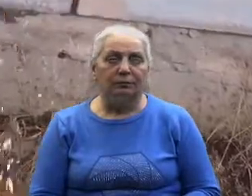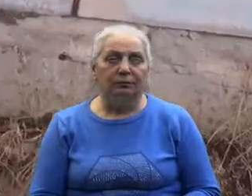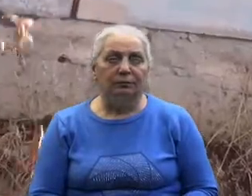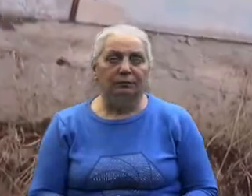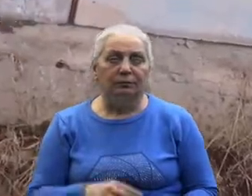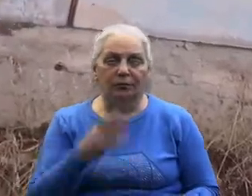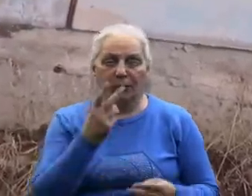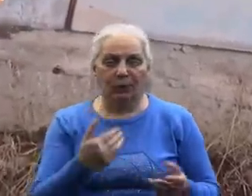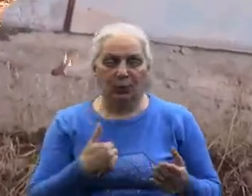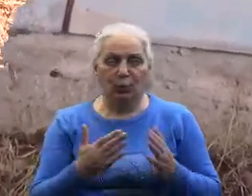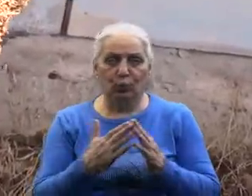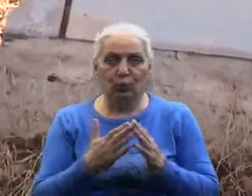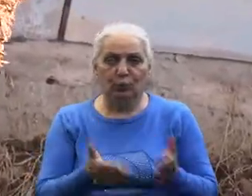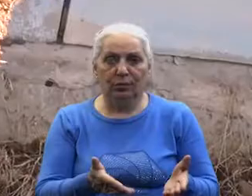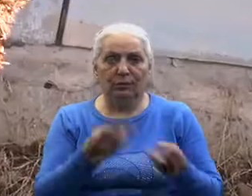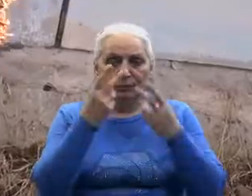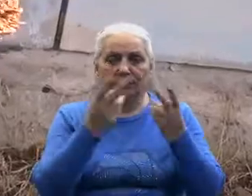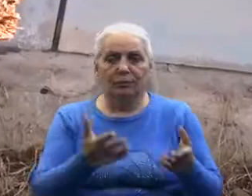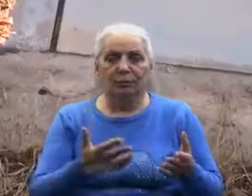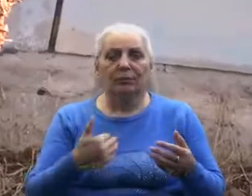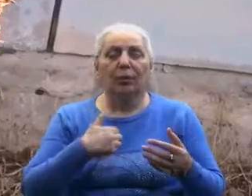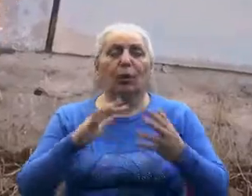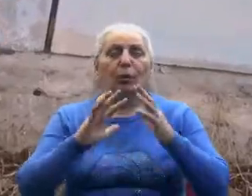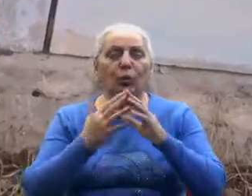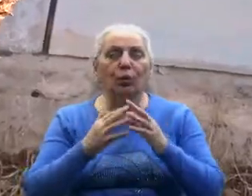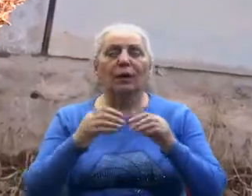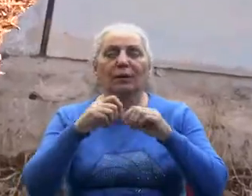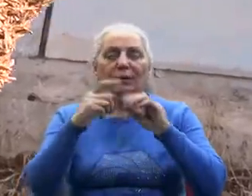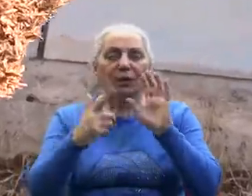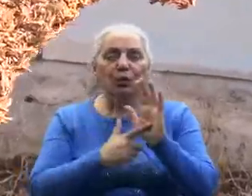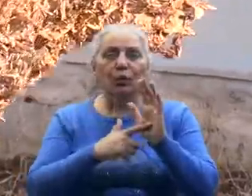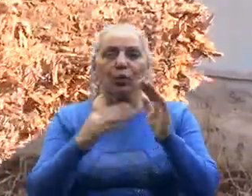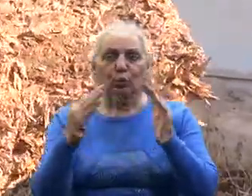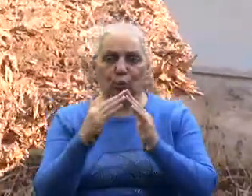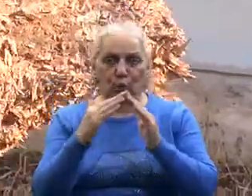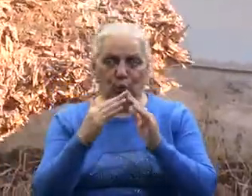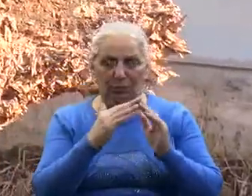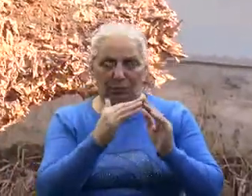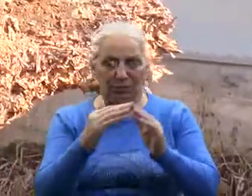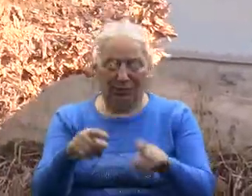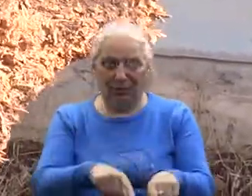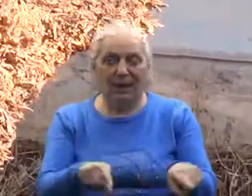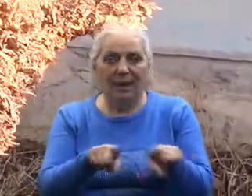սա մեր տան վիճակն է, այսինքն մեր ջուղի 17 տների վիճակը այս վիճակն է,